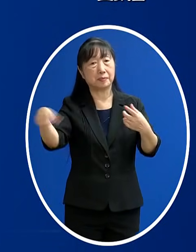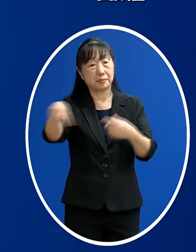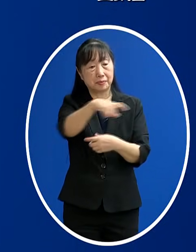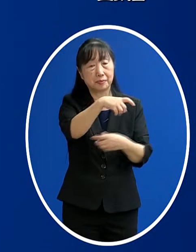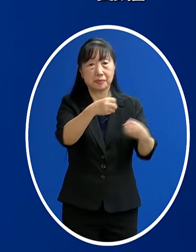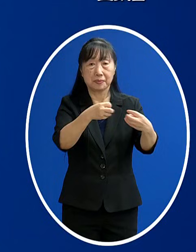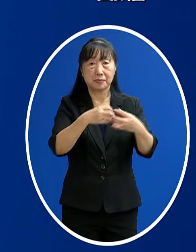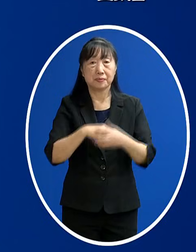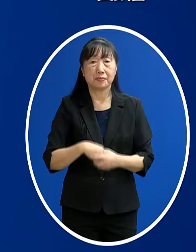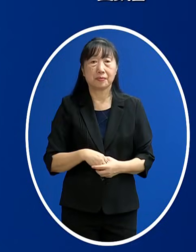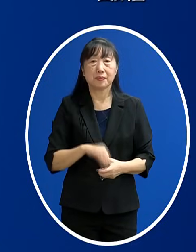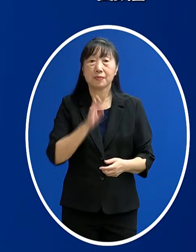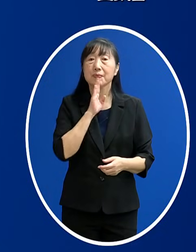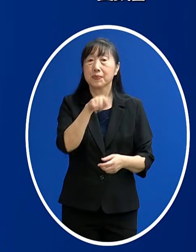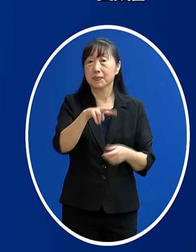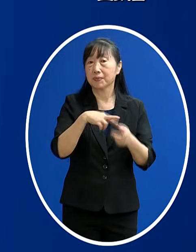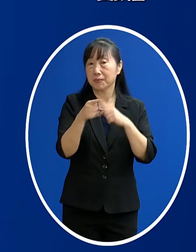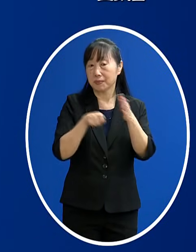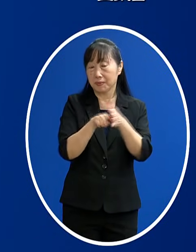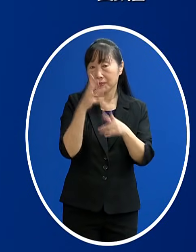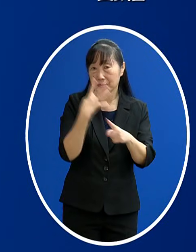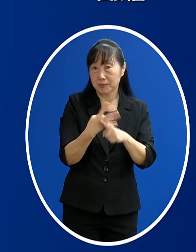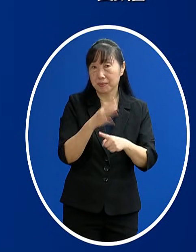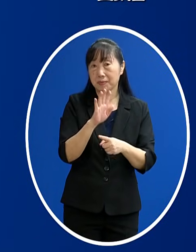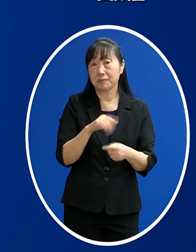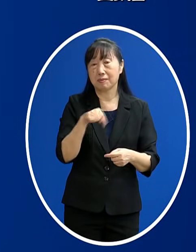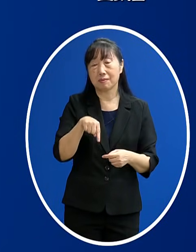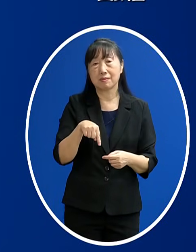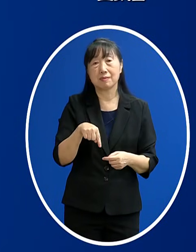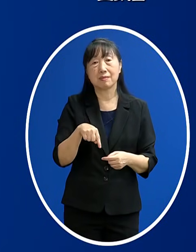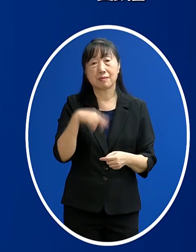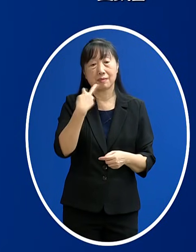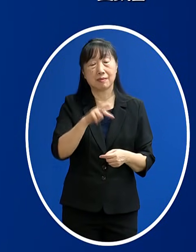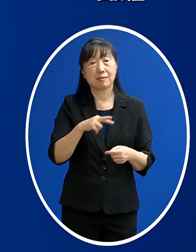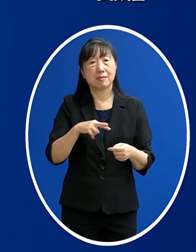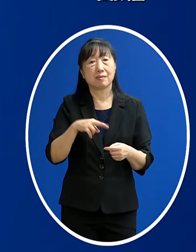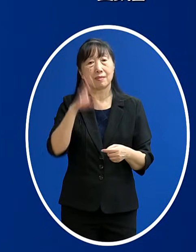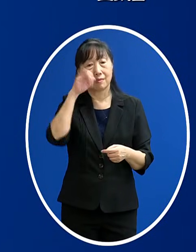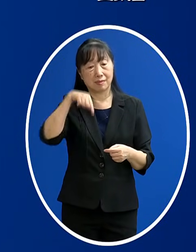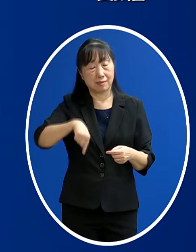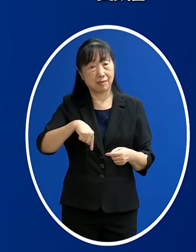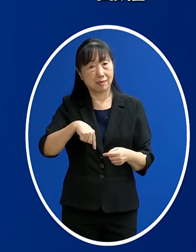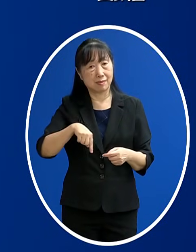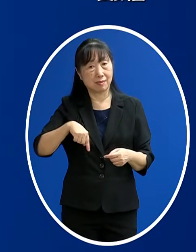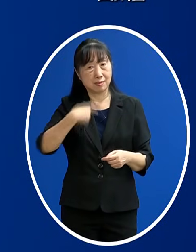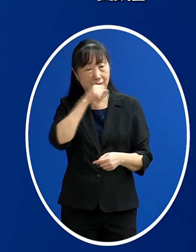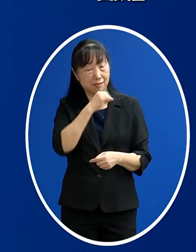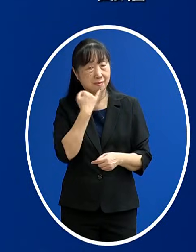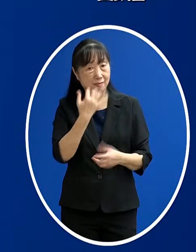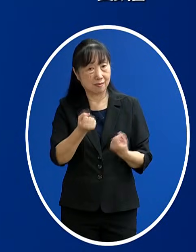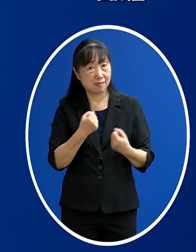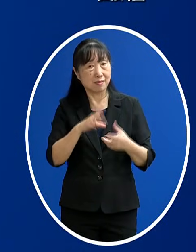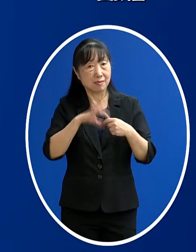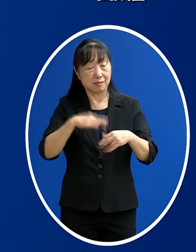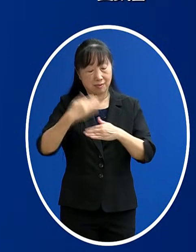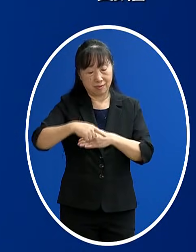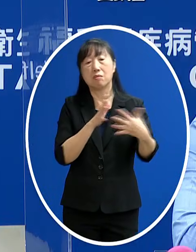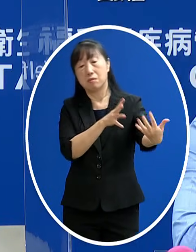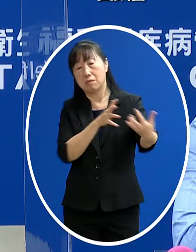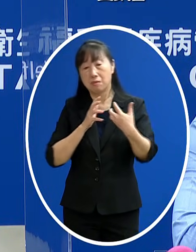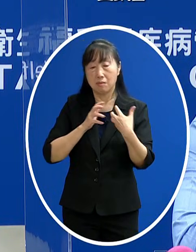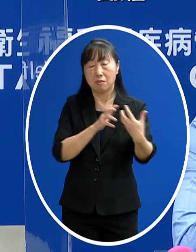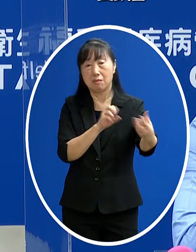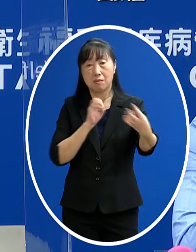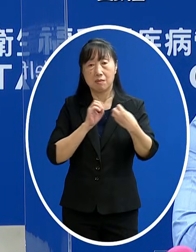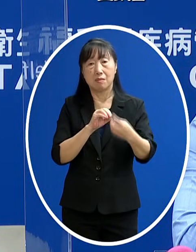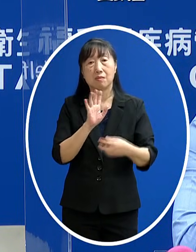想又牵涉专业，然后在国内再来接受，所以其实是一个程序再往前面去走。 有